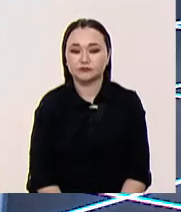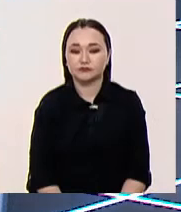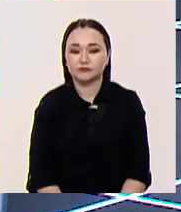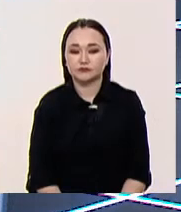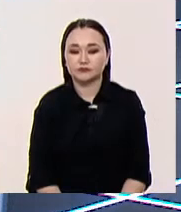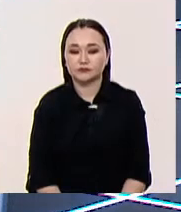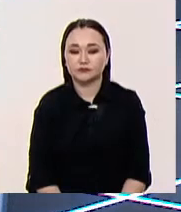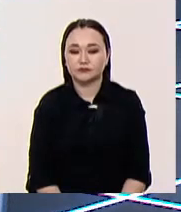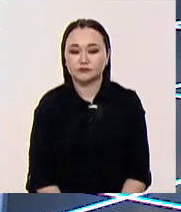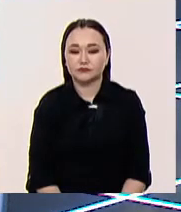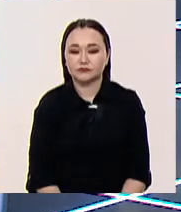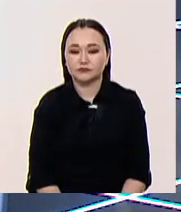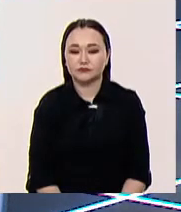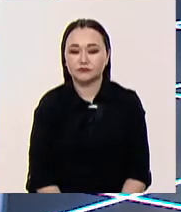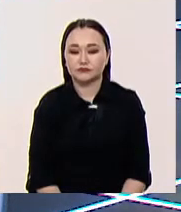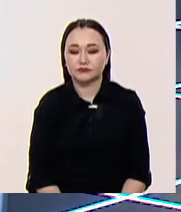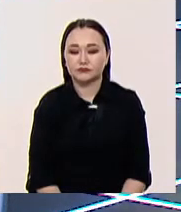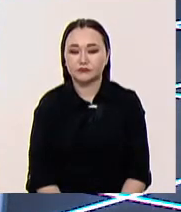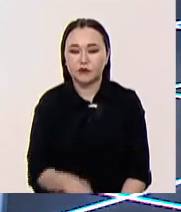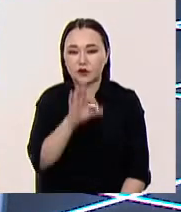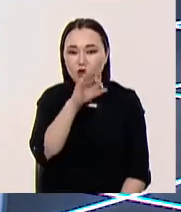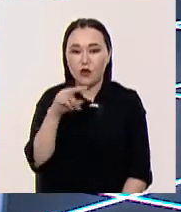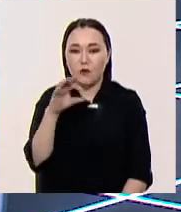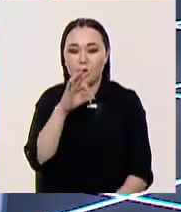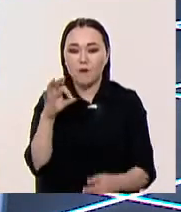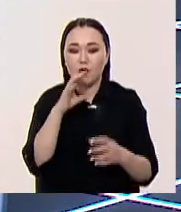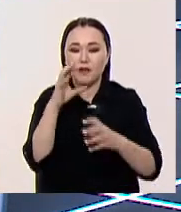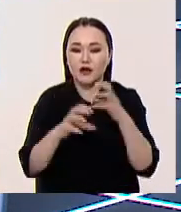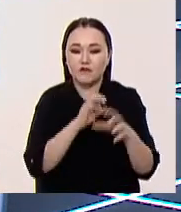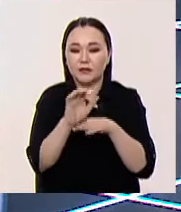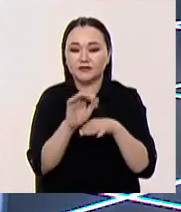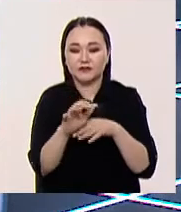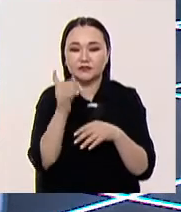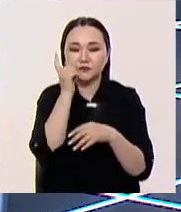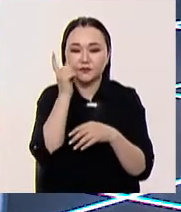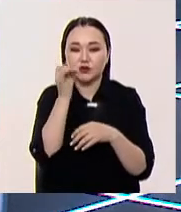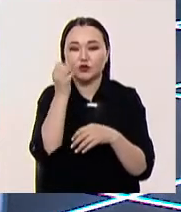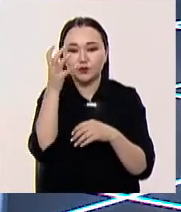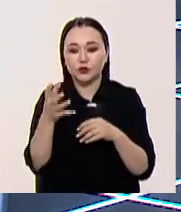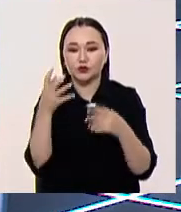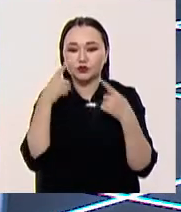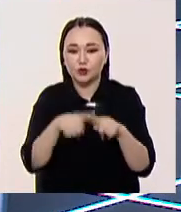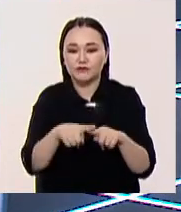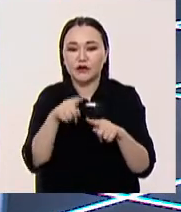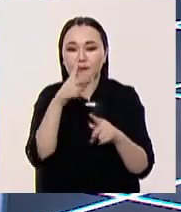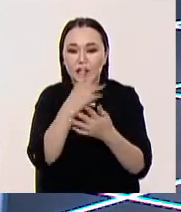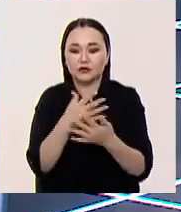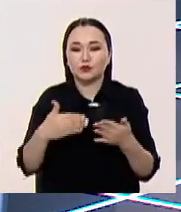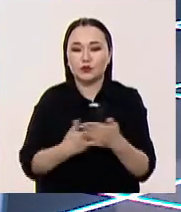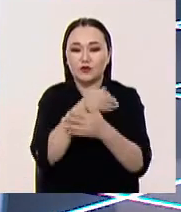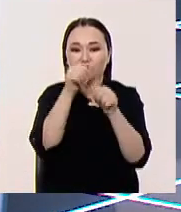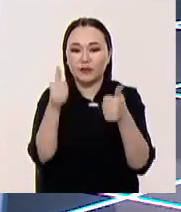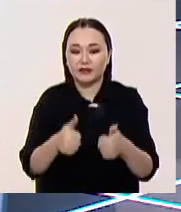а по мировой производитель смартфонов и умных устройств представил новую модель